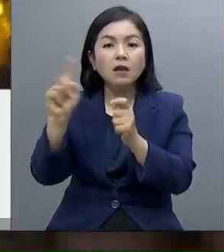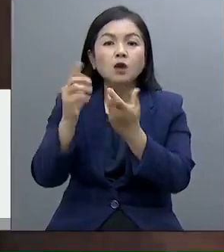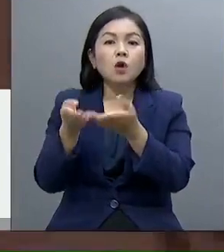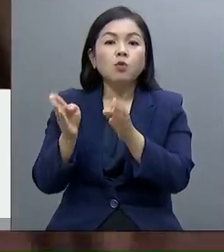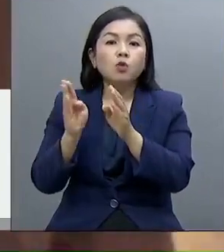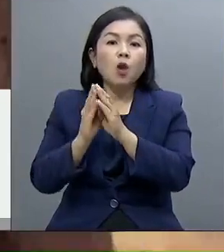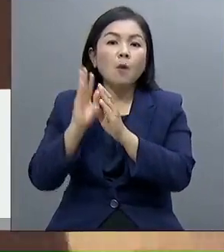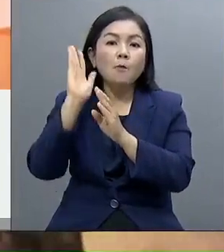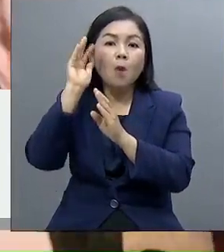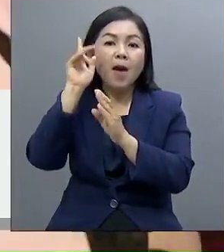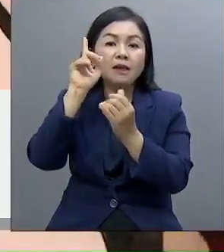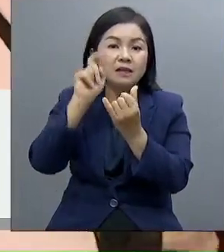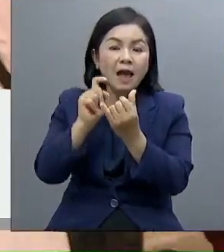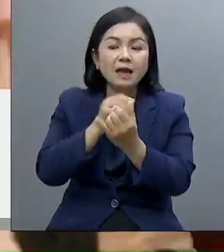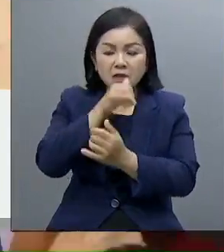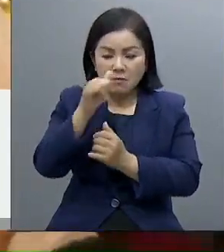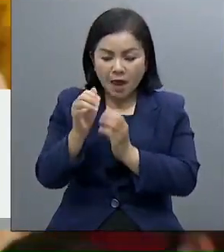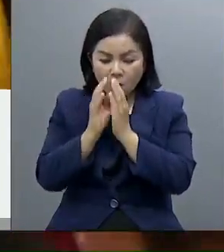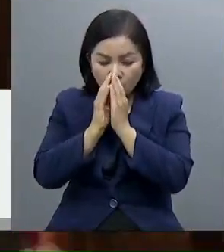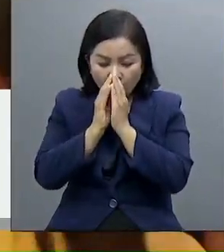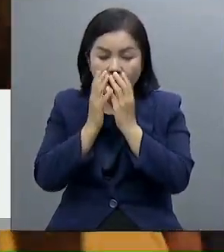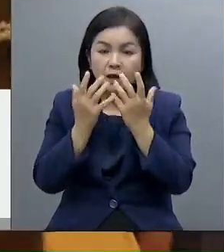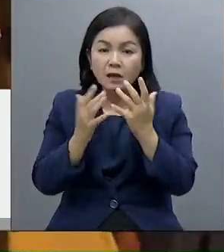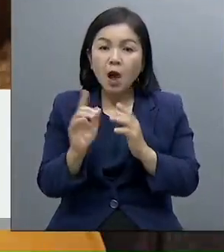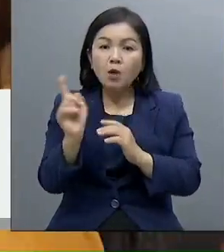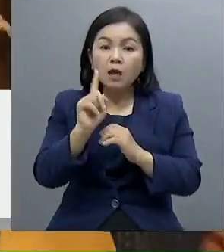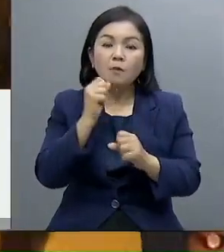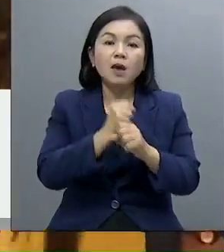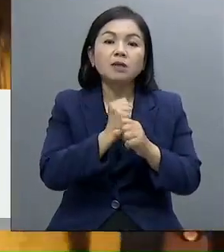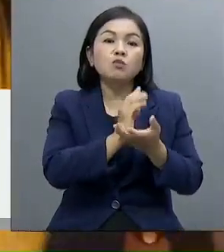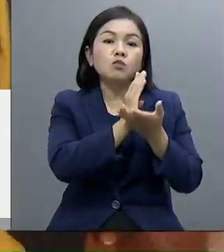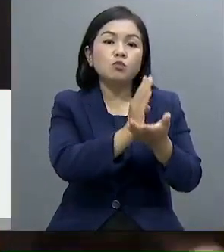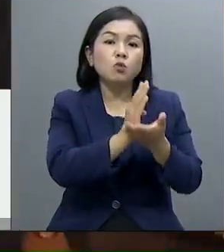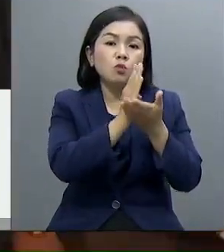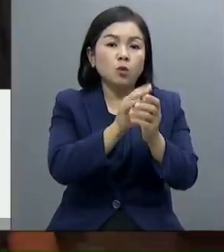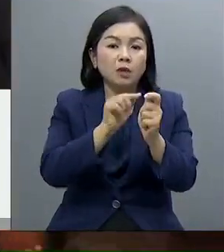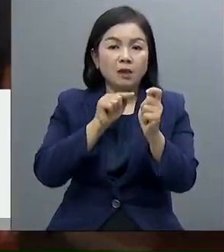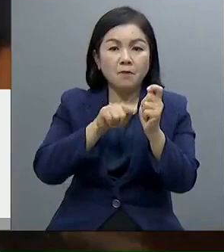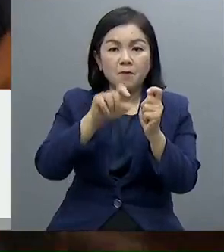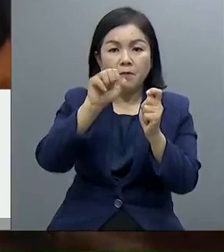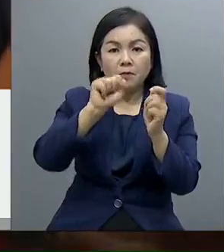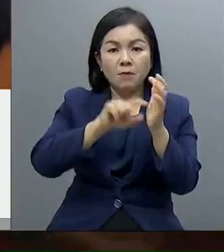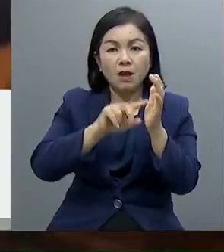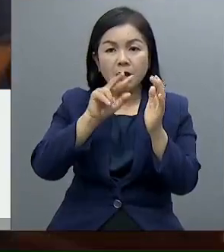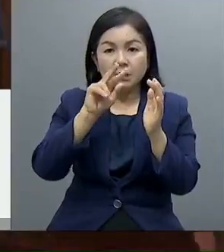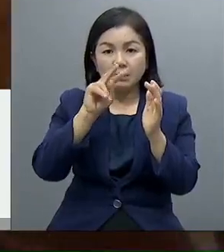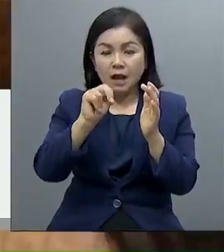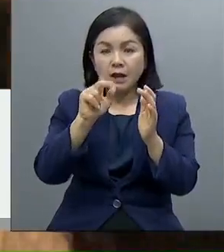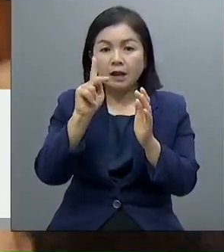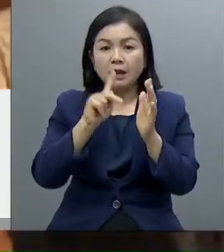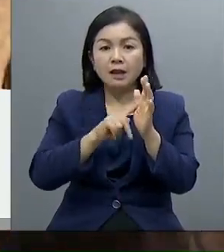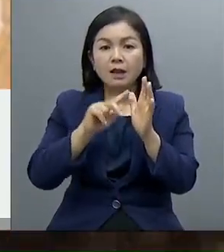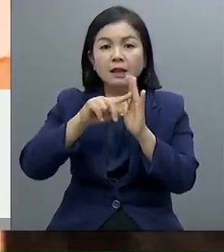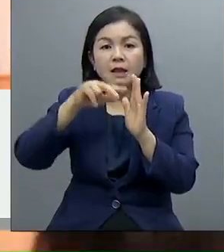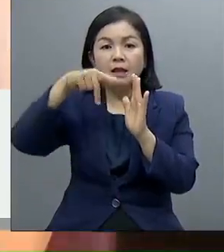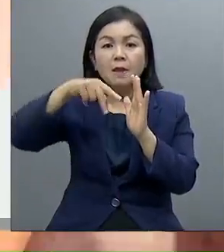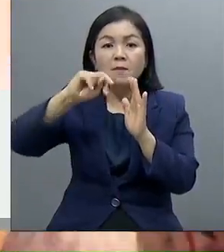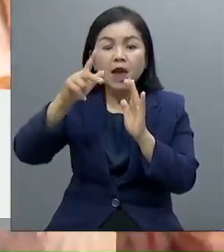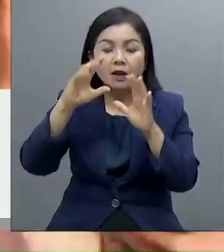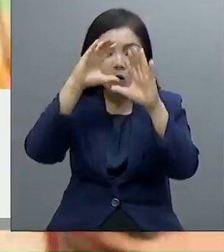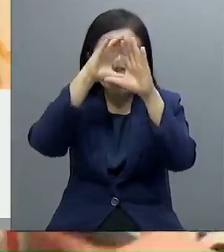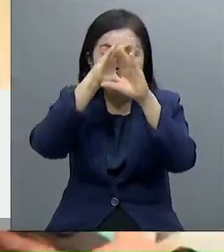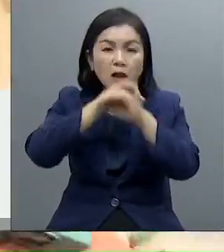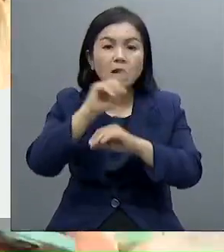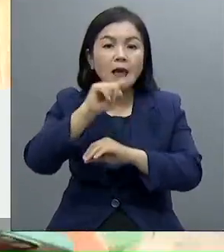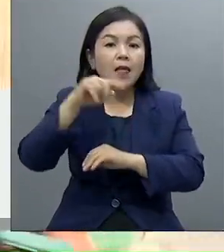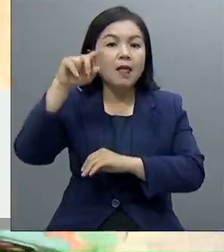ะแล้วก็จากนั้นจะไปทำบุญที่วัดโรงธรรมสามัคคีอำเภอสันกำแพงค่ะไฮไลท์วันนี้ก็น่าจะอยู่ช่วงค่ำนะคะที่นายเศรษฐาทวีสินนายกรั